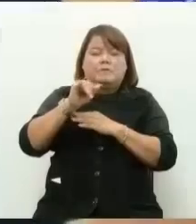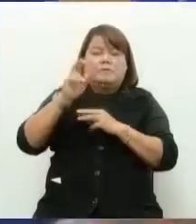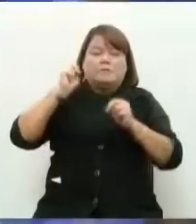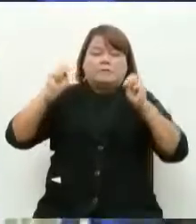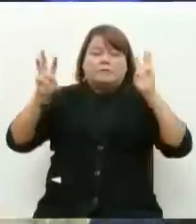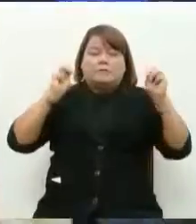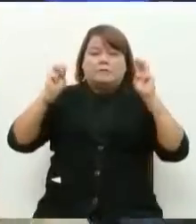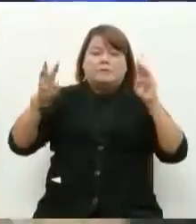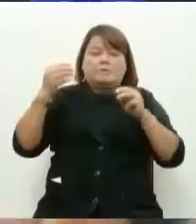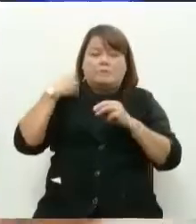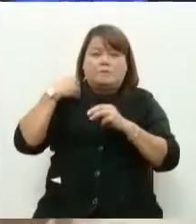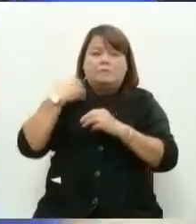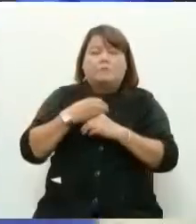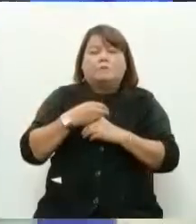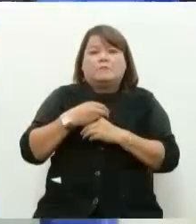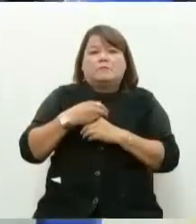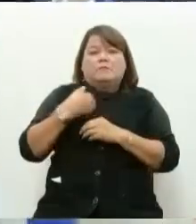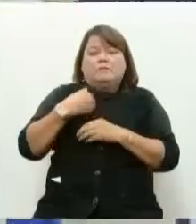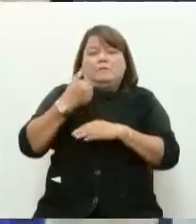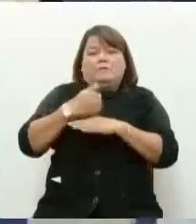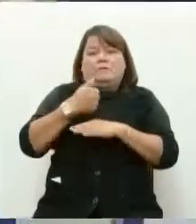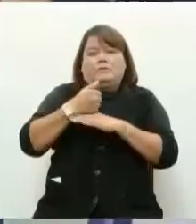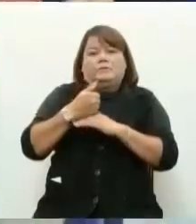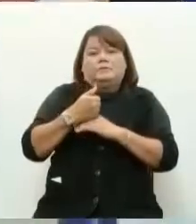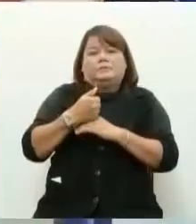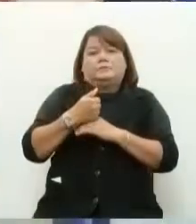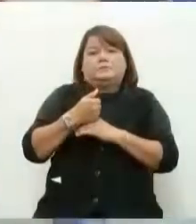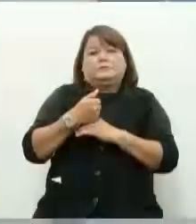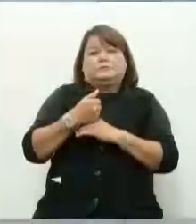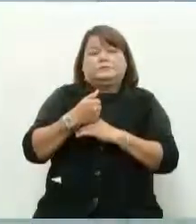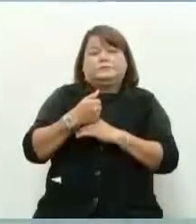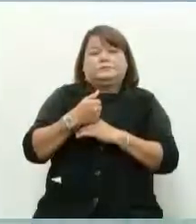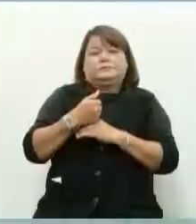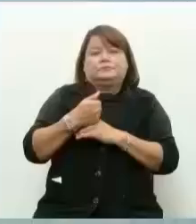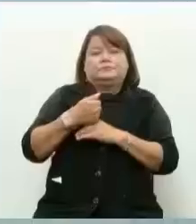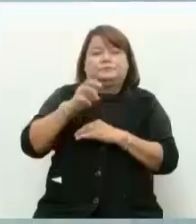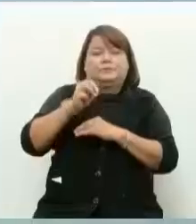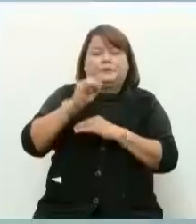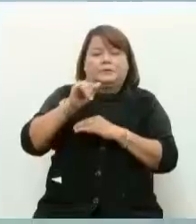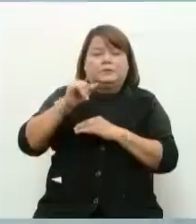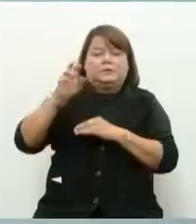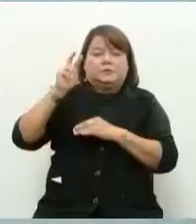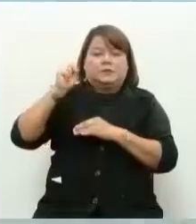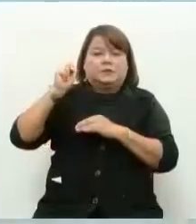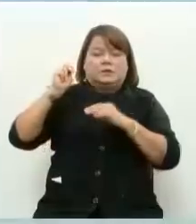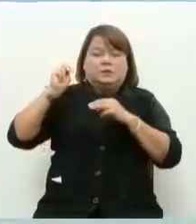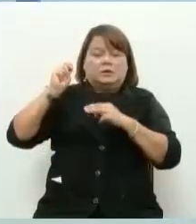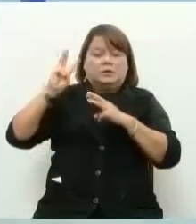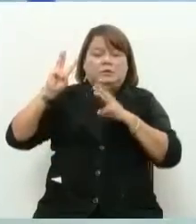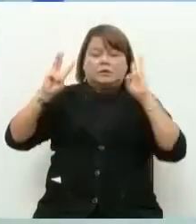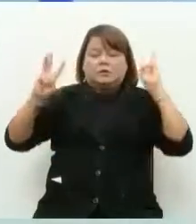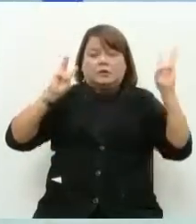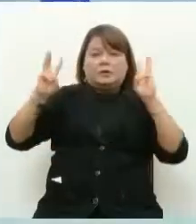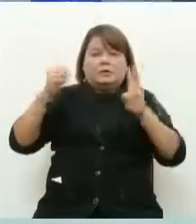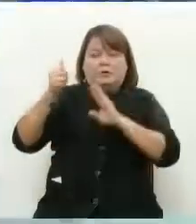ำโดยนายเคียงศักดิ์ยอดสารผู้อำนวยการสำนักงานเขตพื้นที่การศึกษามัธยมศึกษานครสวรรค์พร้อมด้วยรองผู้อำนวยการส